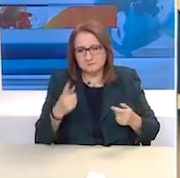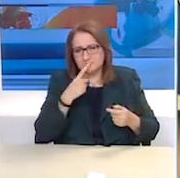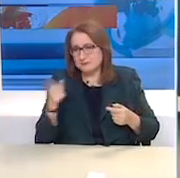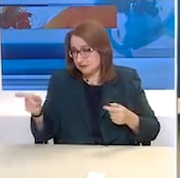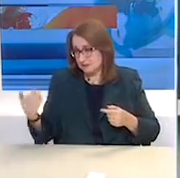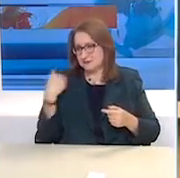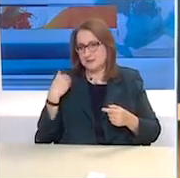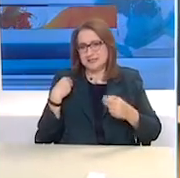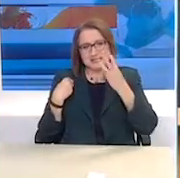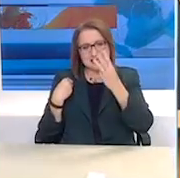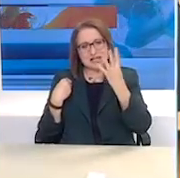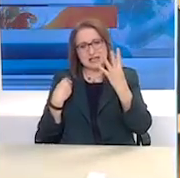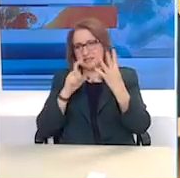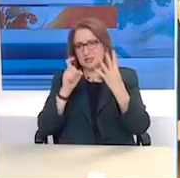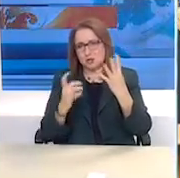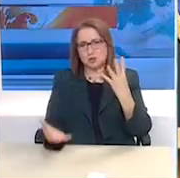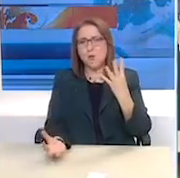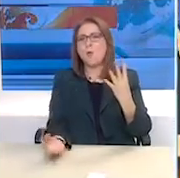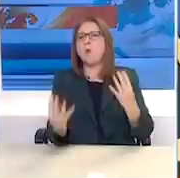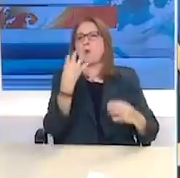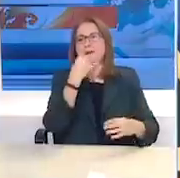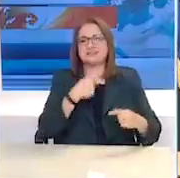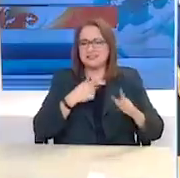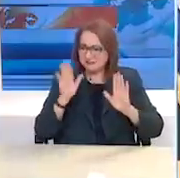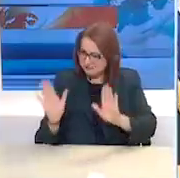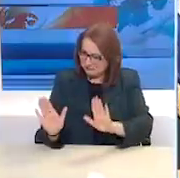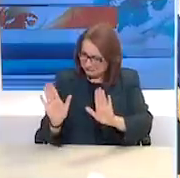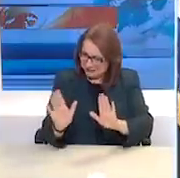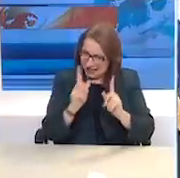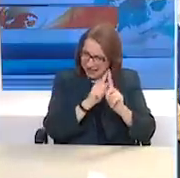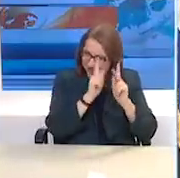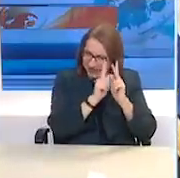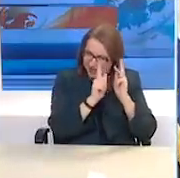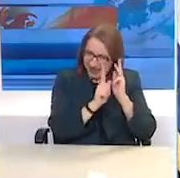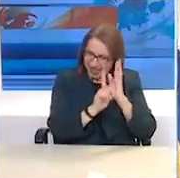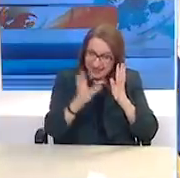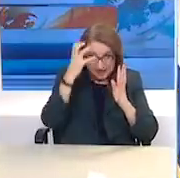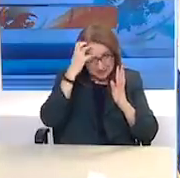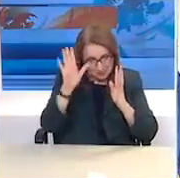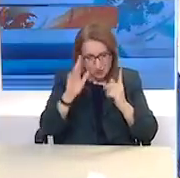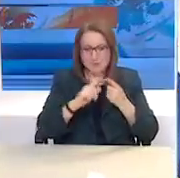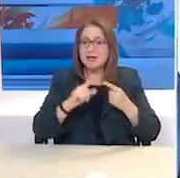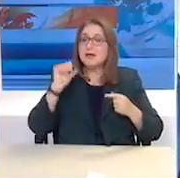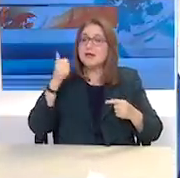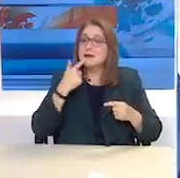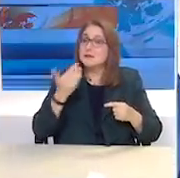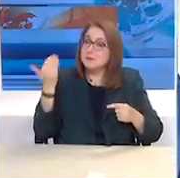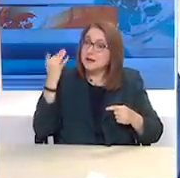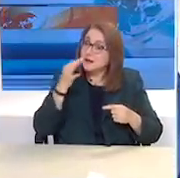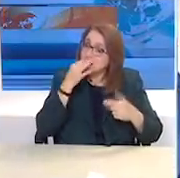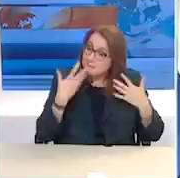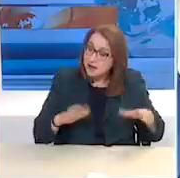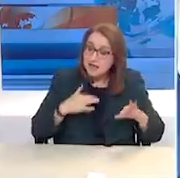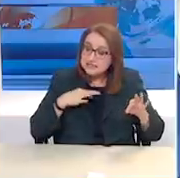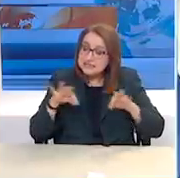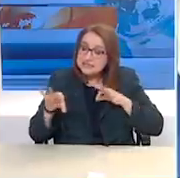ερωτήματα μαζί. Προσπαθήσω να τα θυμηθώ όλα. Να πω ότι είπα και προηγουμένως ότι σχεδιασμός υπάρχει, θα συζητηθεί